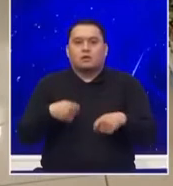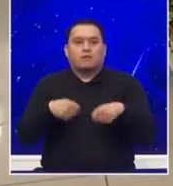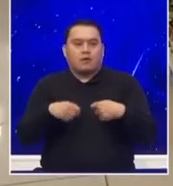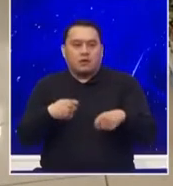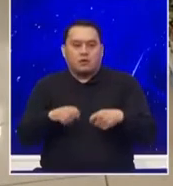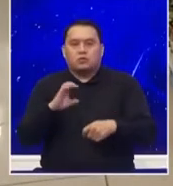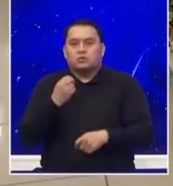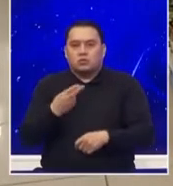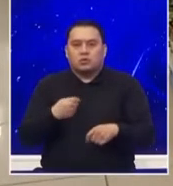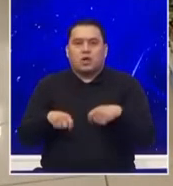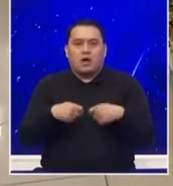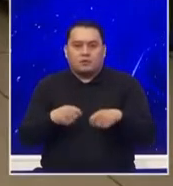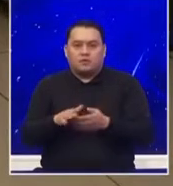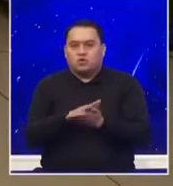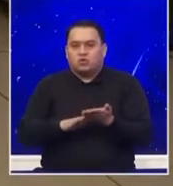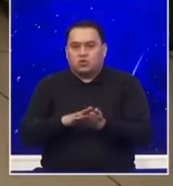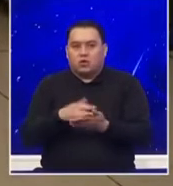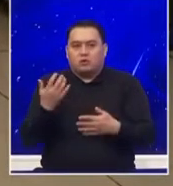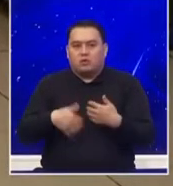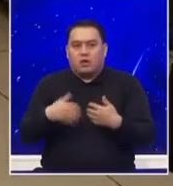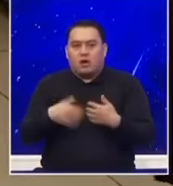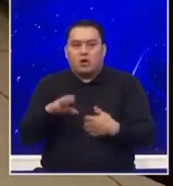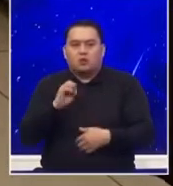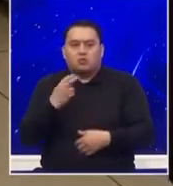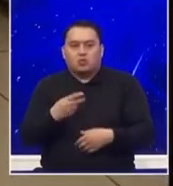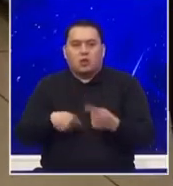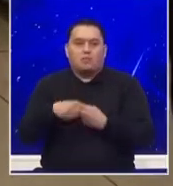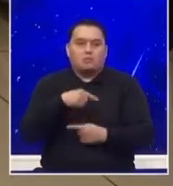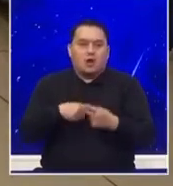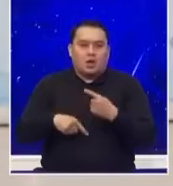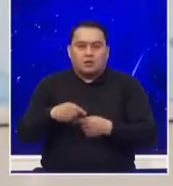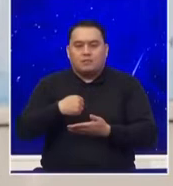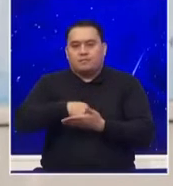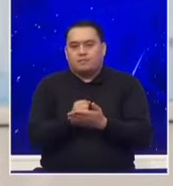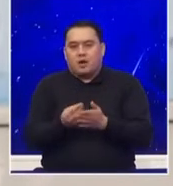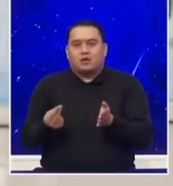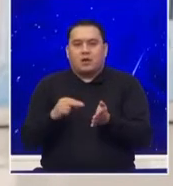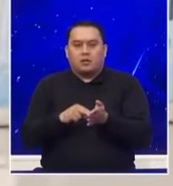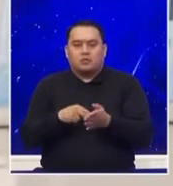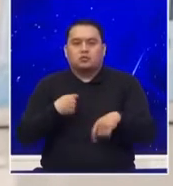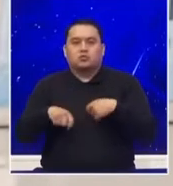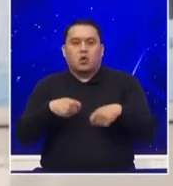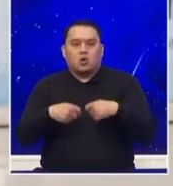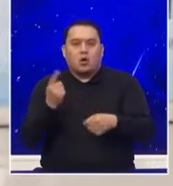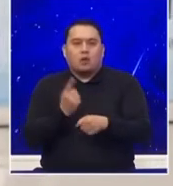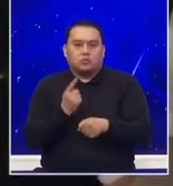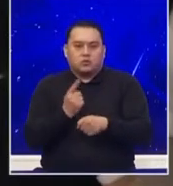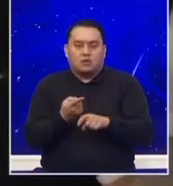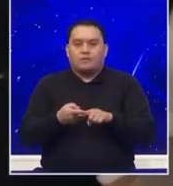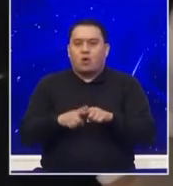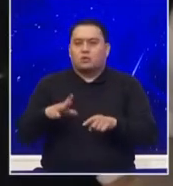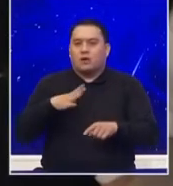Әлеуметтік дүкендер азық-түлік бағасын ешқандай делдалсыз жетісу әлеуметтік кәсіпкерлік корпорациясы бекіткен бағамен саудалауы шарт. Яғни несие